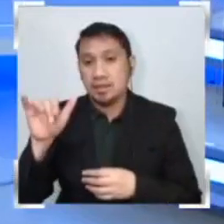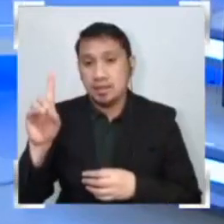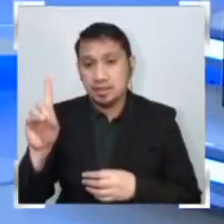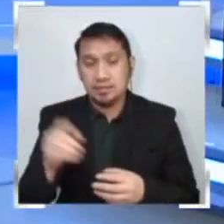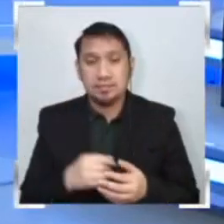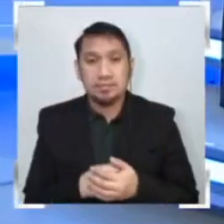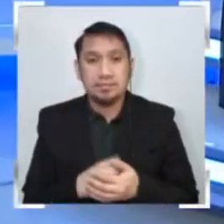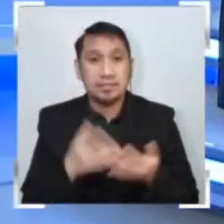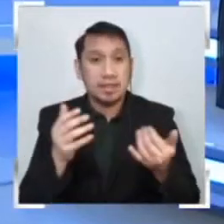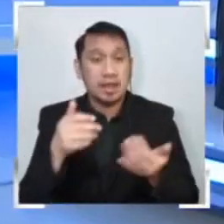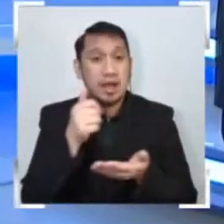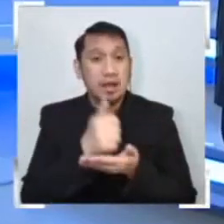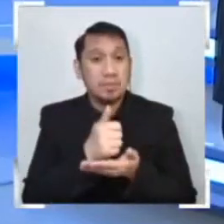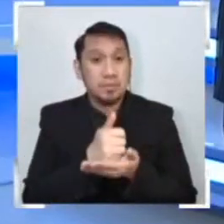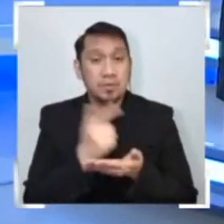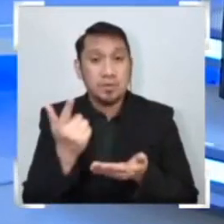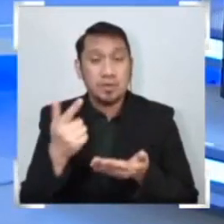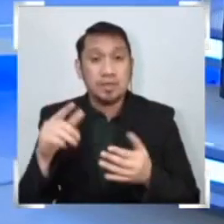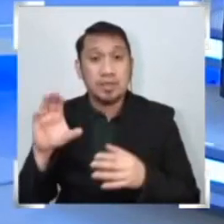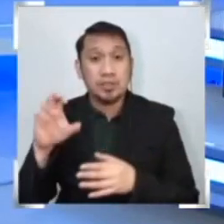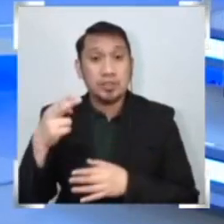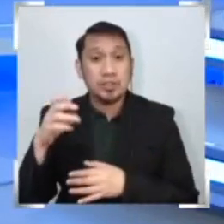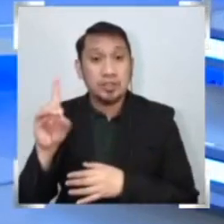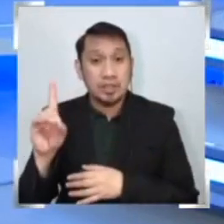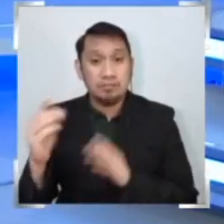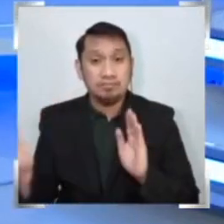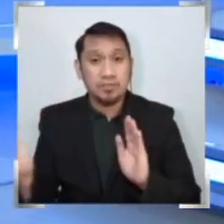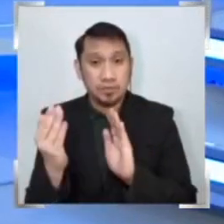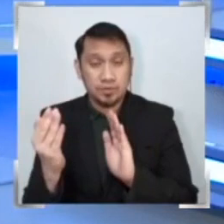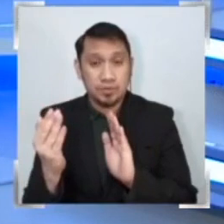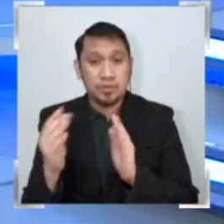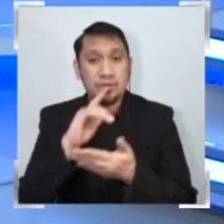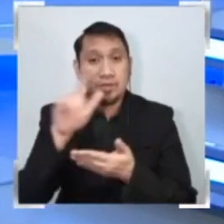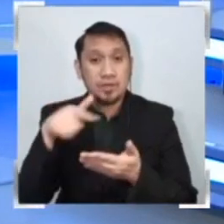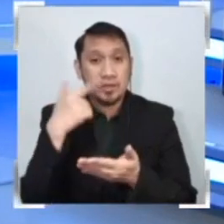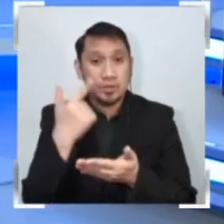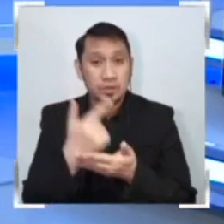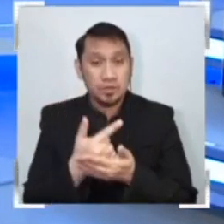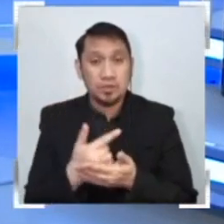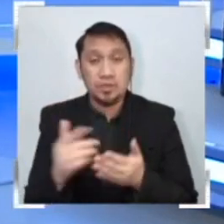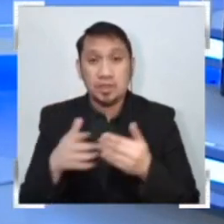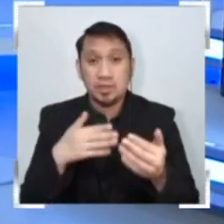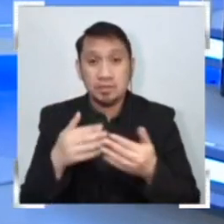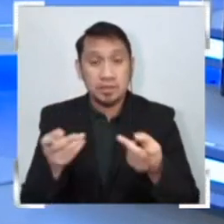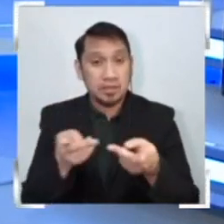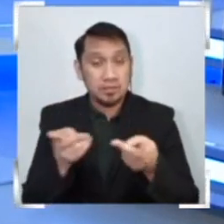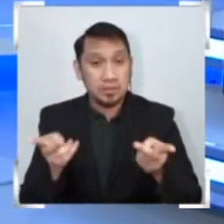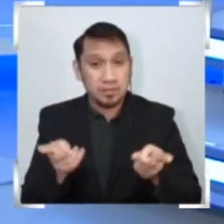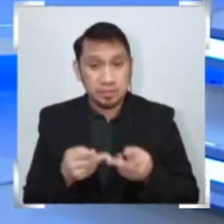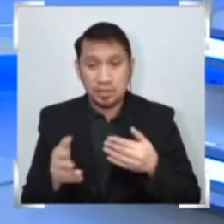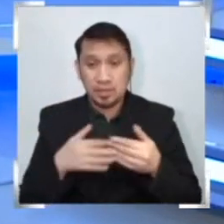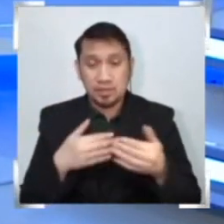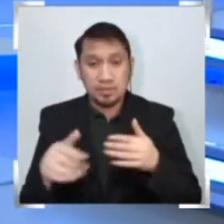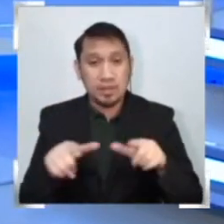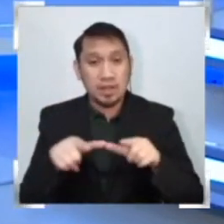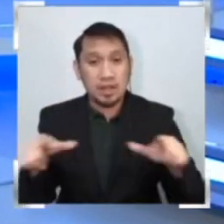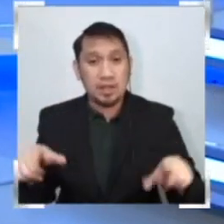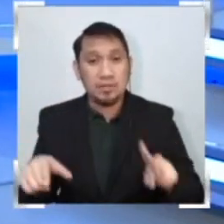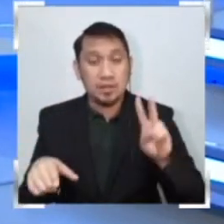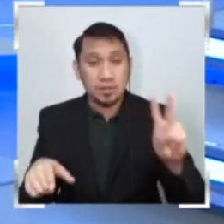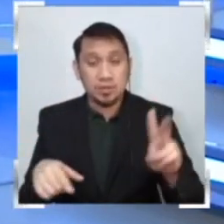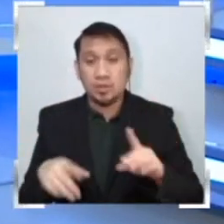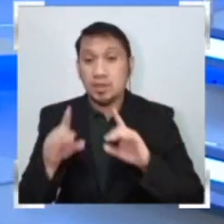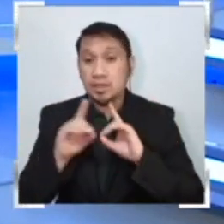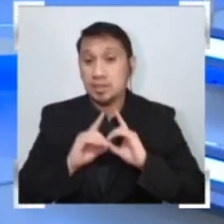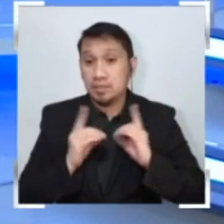Aprobado na ng Commission on Higher Education ang face-to-face graduation kahit pa sa mga lugar na nasa Alert Level 2. Ang DepEd naman